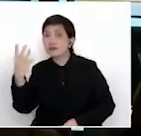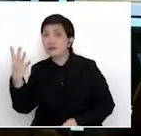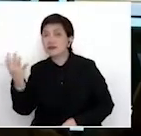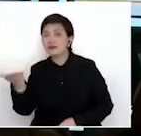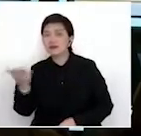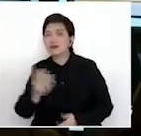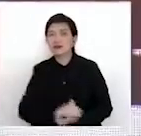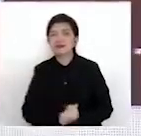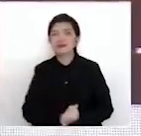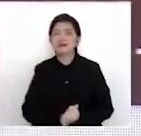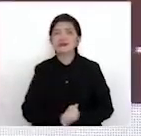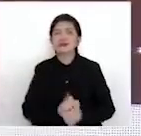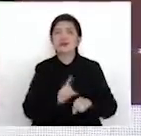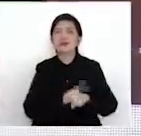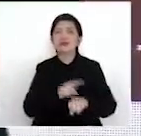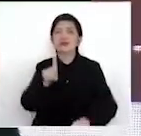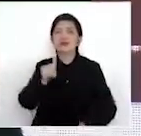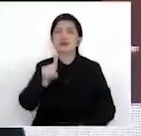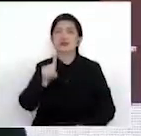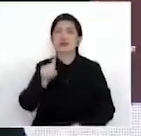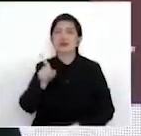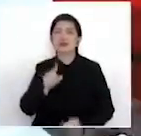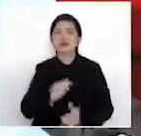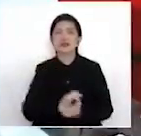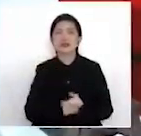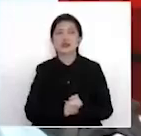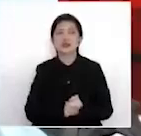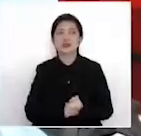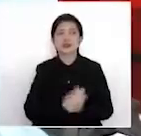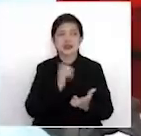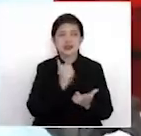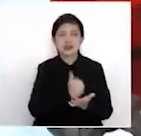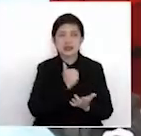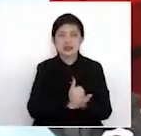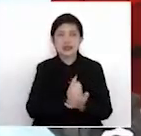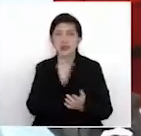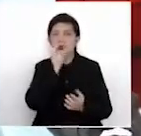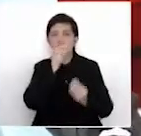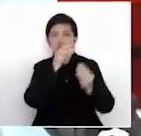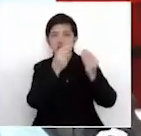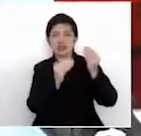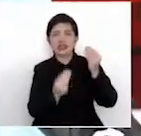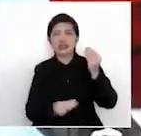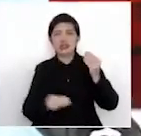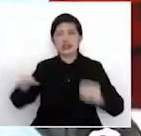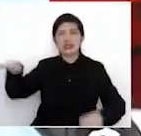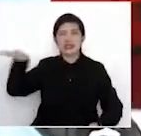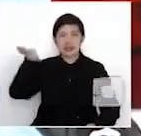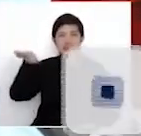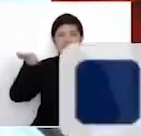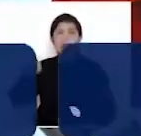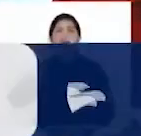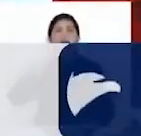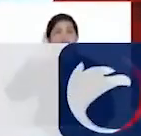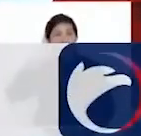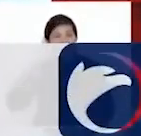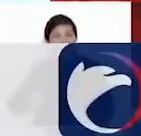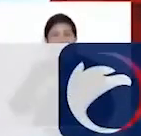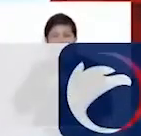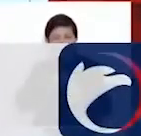Kamil dan Bapak suswono waktu anda 1 menit secara prinsip bagi gensi mereka harus dilatih untuk